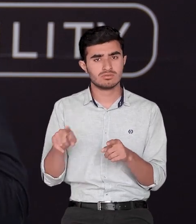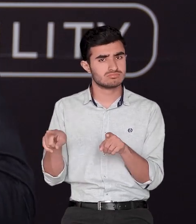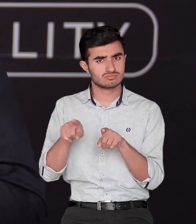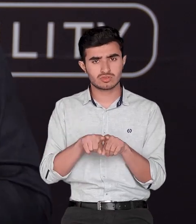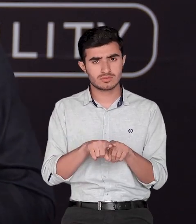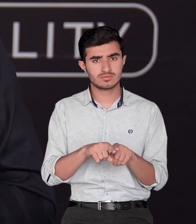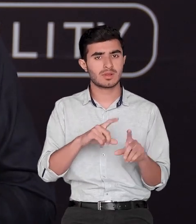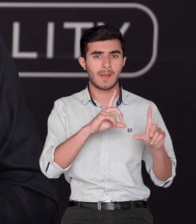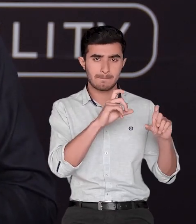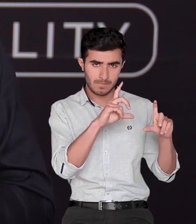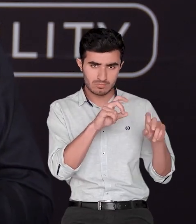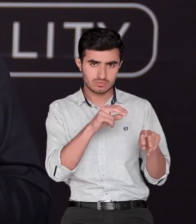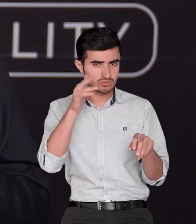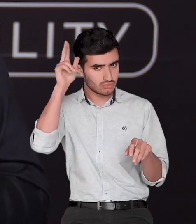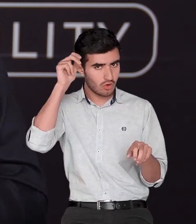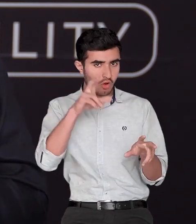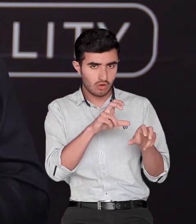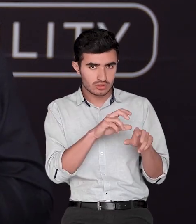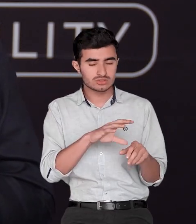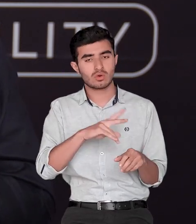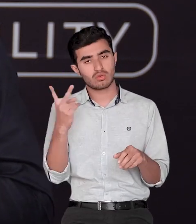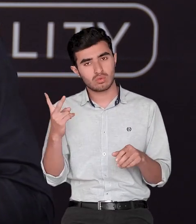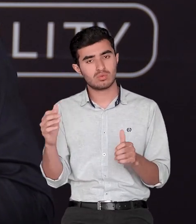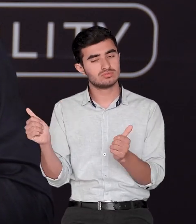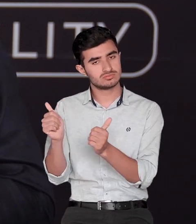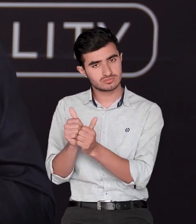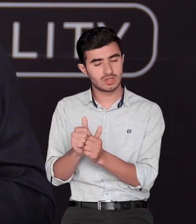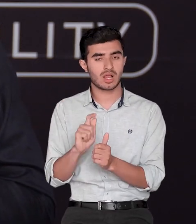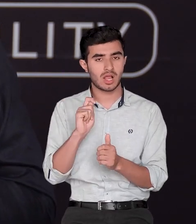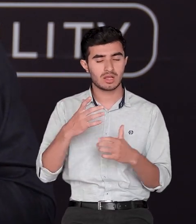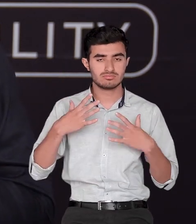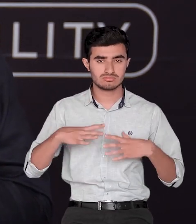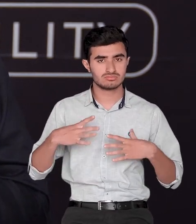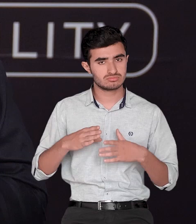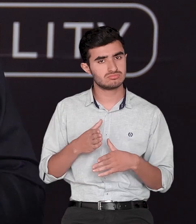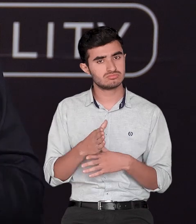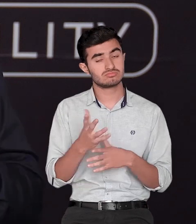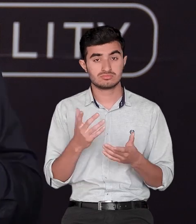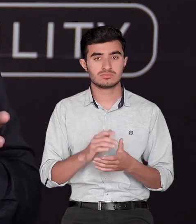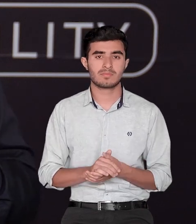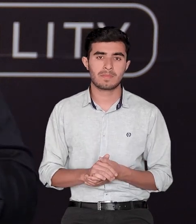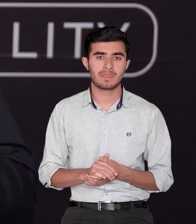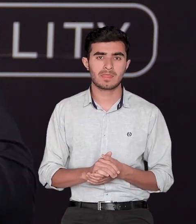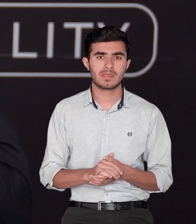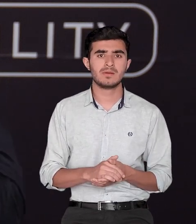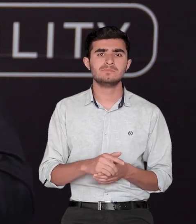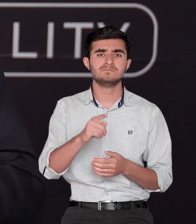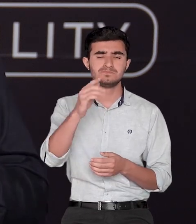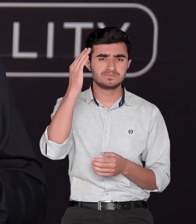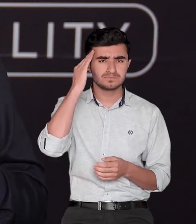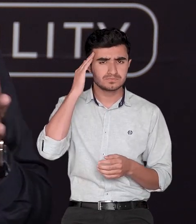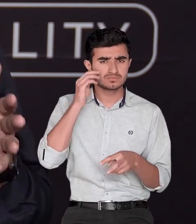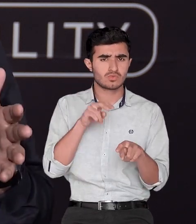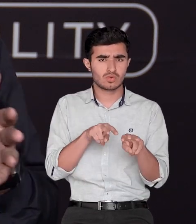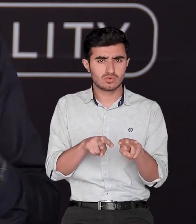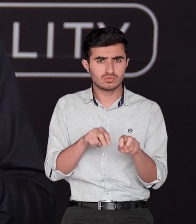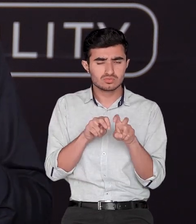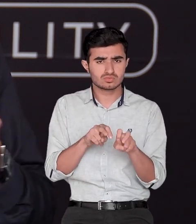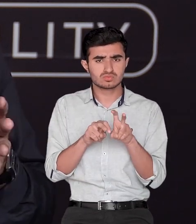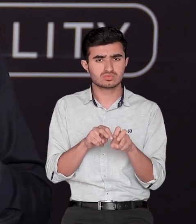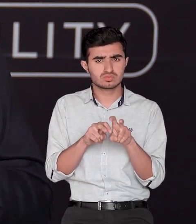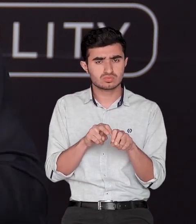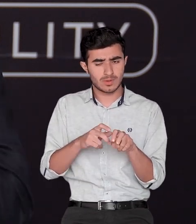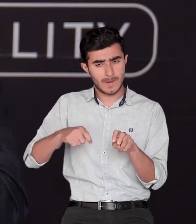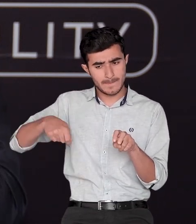मतलब एस्पेक्ट ऑफ लाइफ देखने को मिला। इसी तरह जो स्ट्रीट लाइफ है, सो ये एक पैरेलल हॉर्स